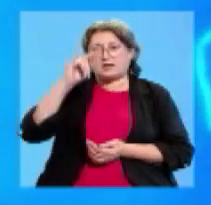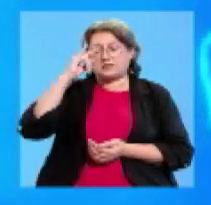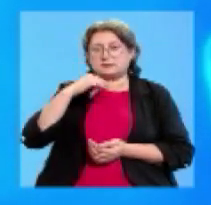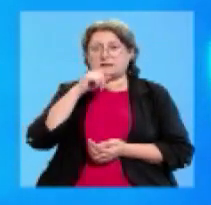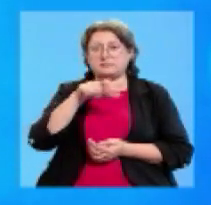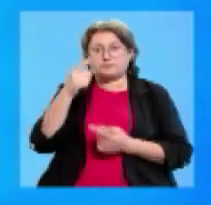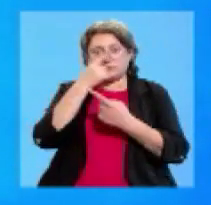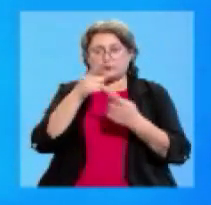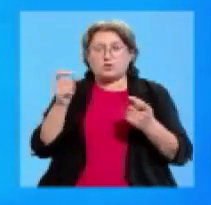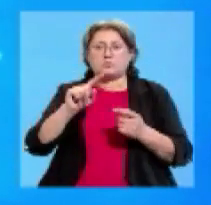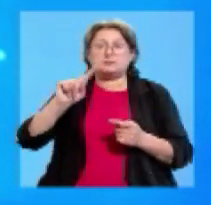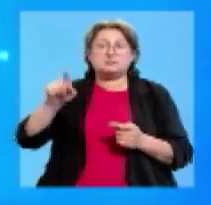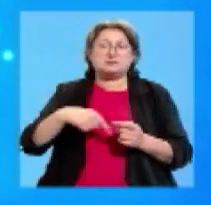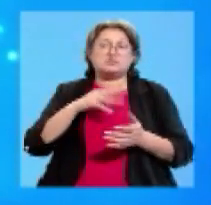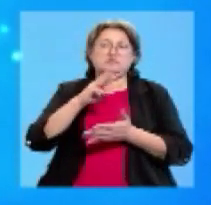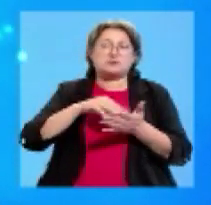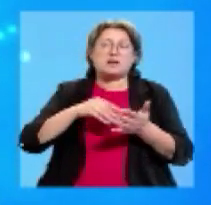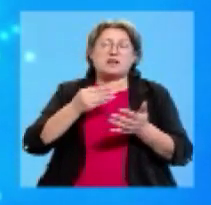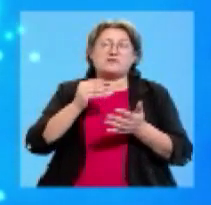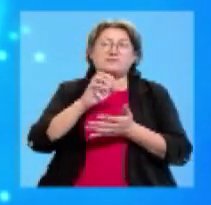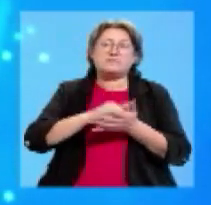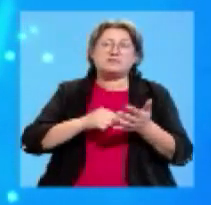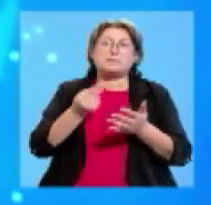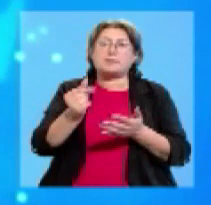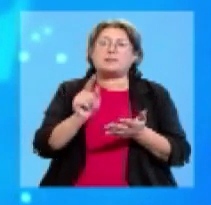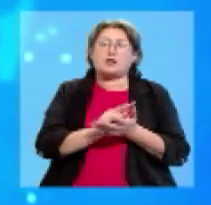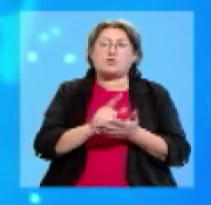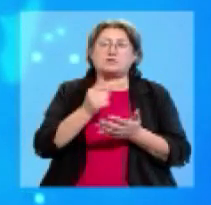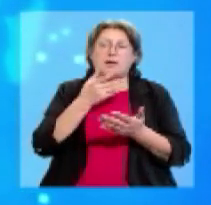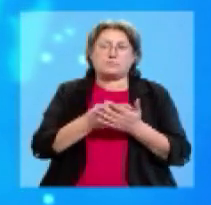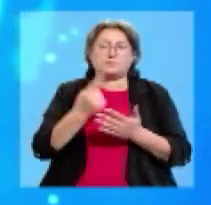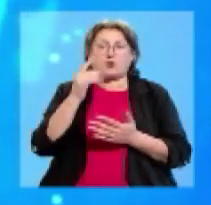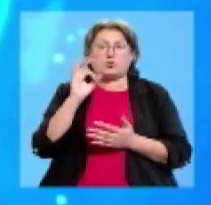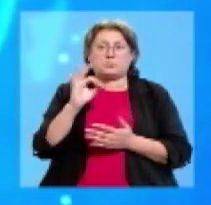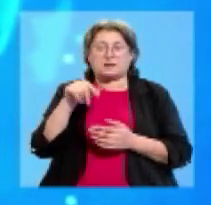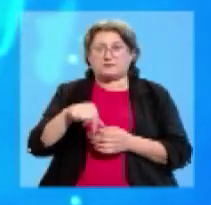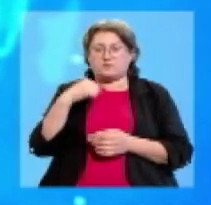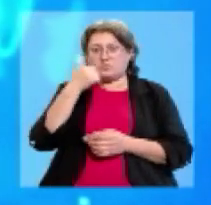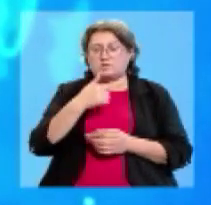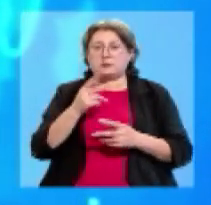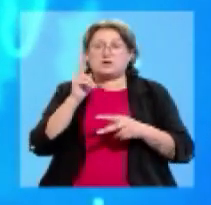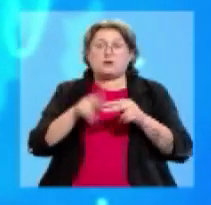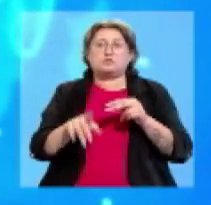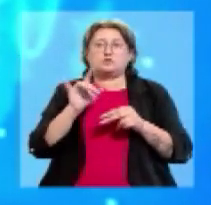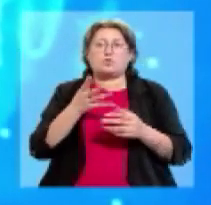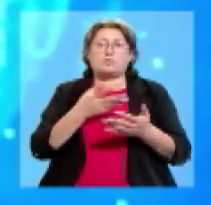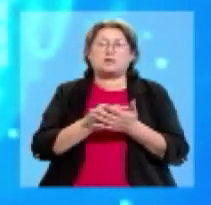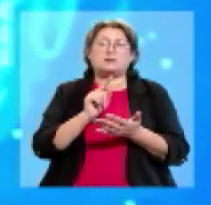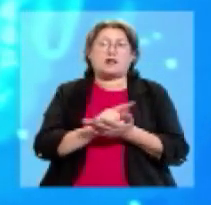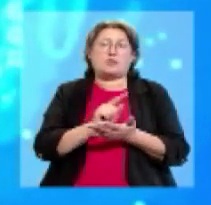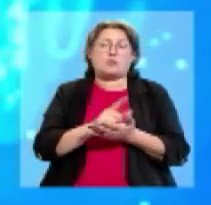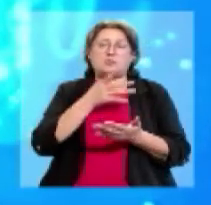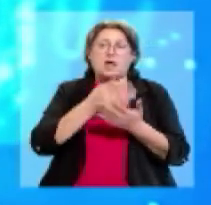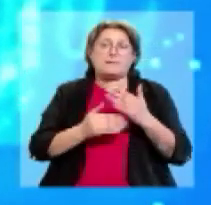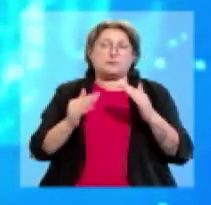Казахстанцев предупредили о принудительном взыскании неуплаченных налогов на имущество. 1 октября текущего года истекает срок уплаты налога на